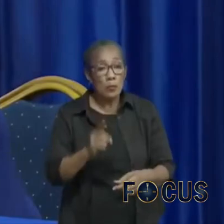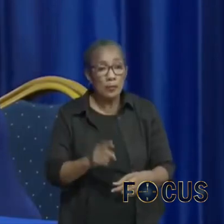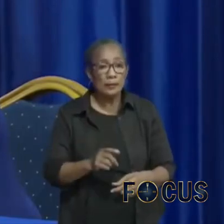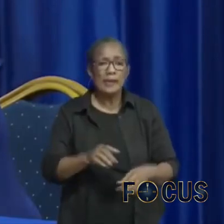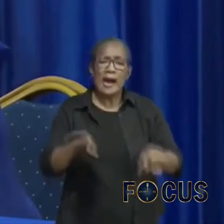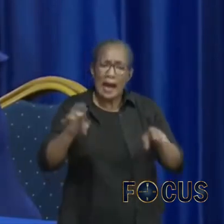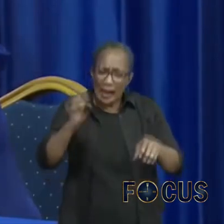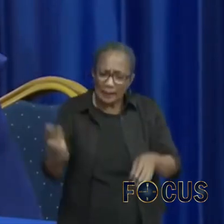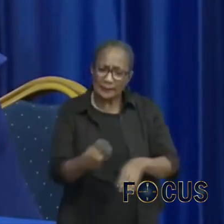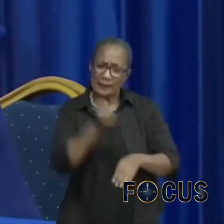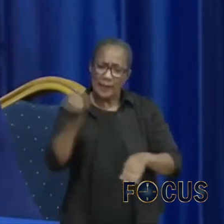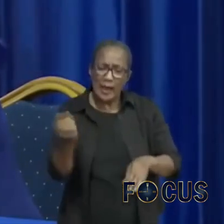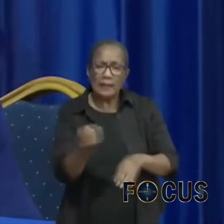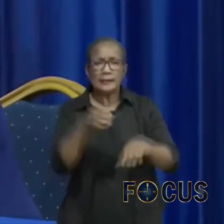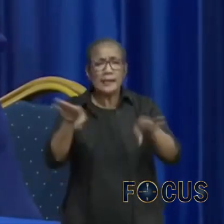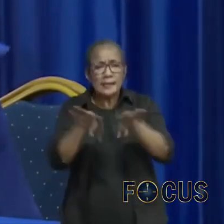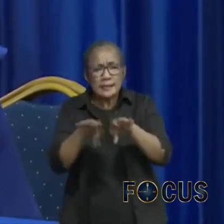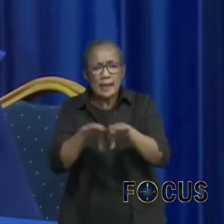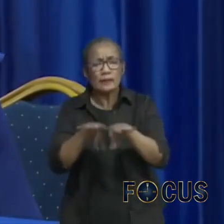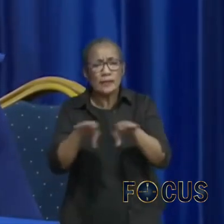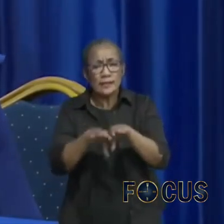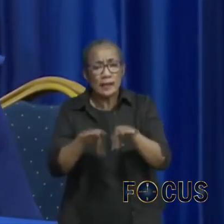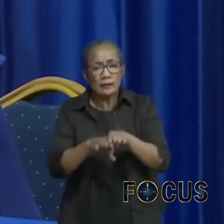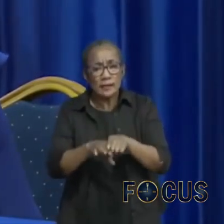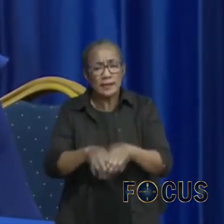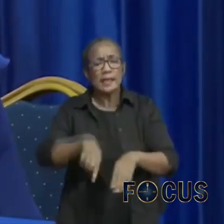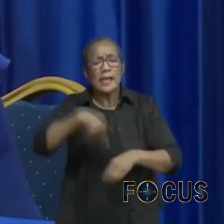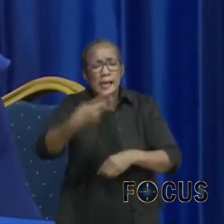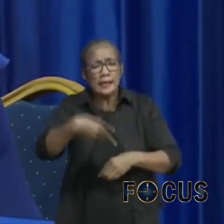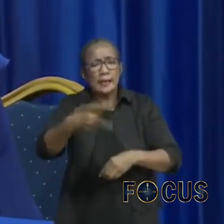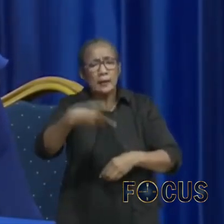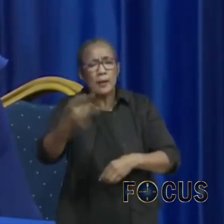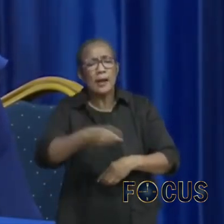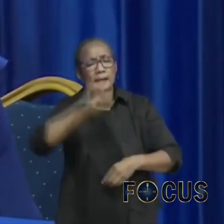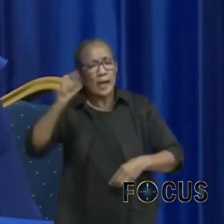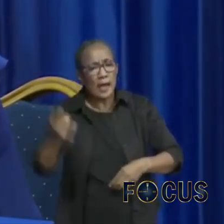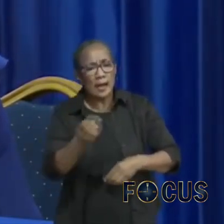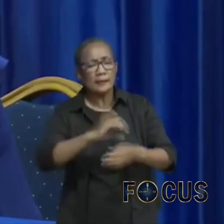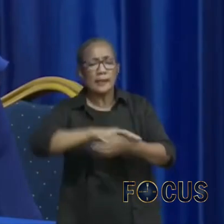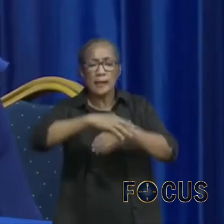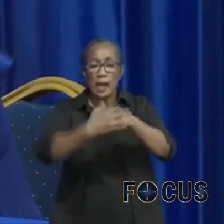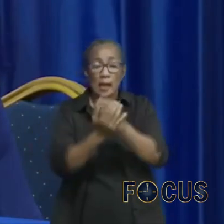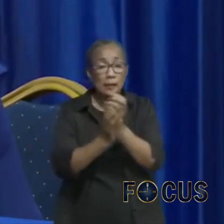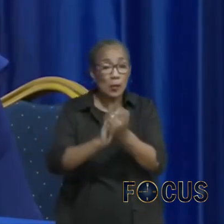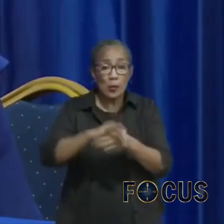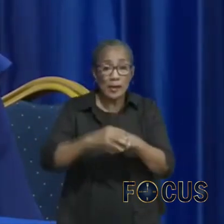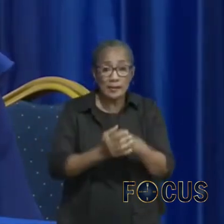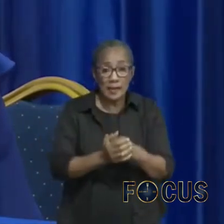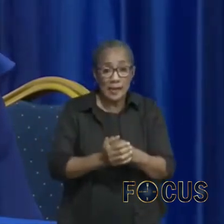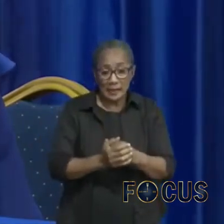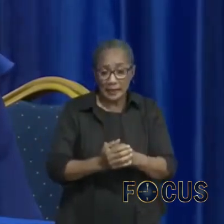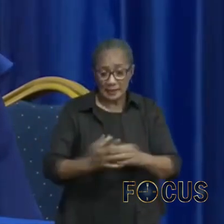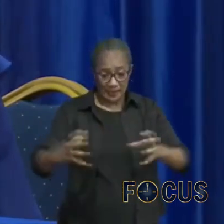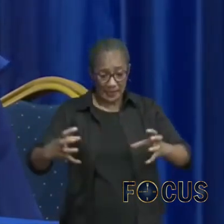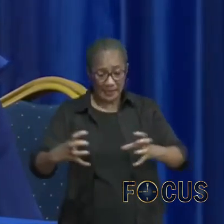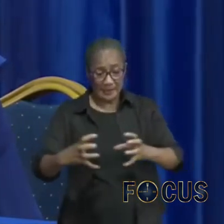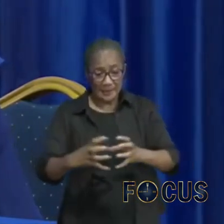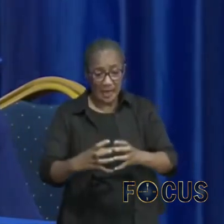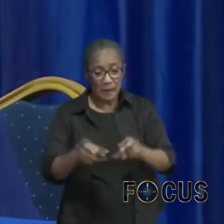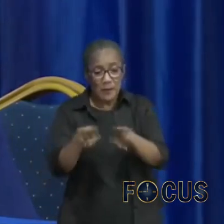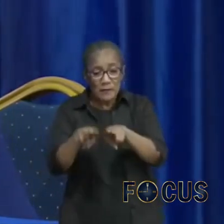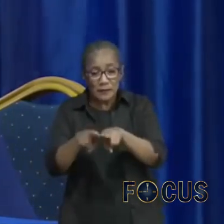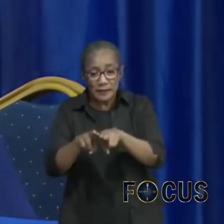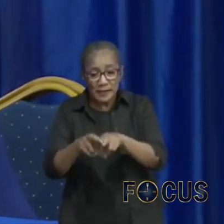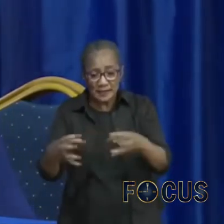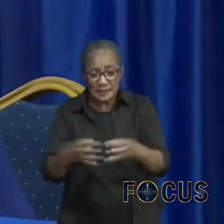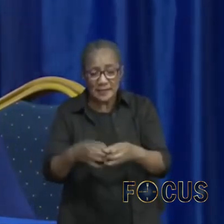vanzelfsprekendheid zijn dat je regelmatig je handen wast, dat je niet van elkaar gaat drinken uit je fles, etc.